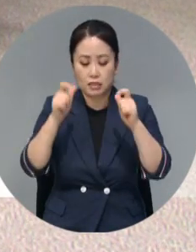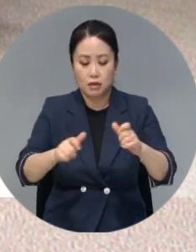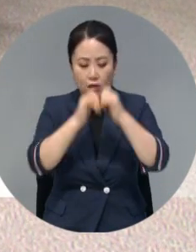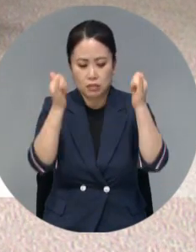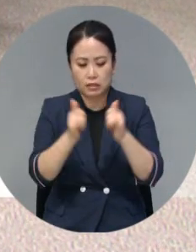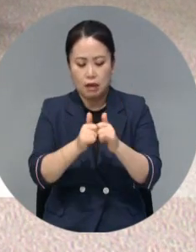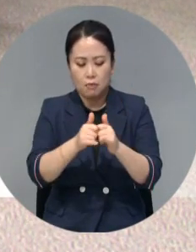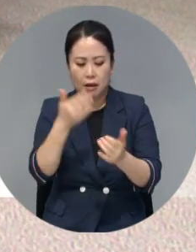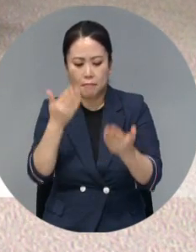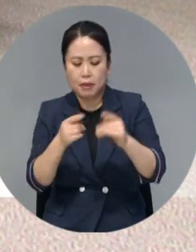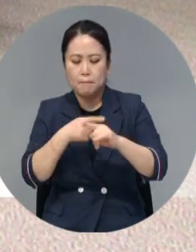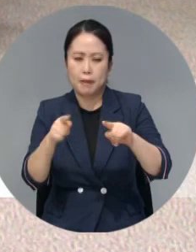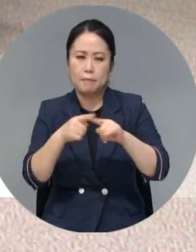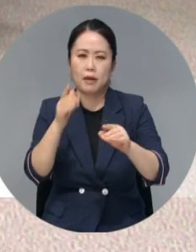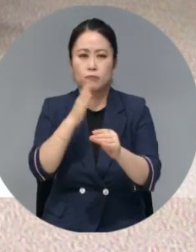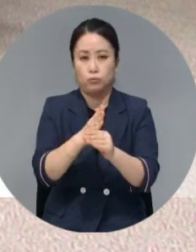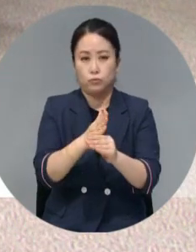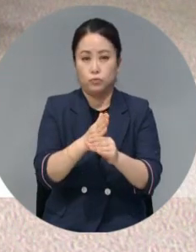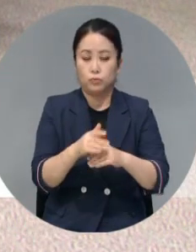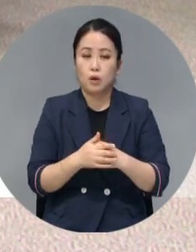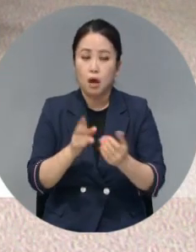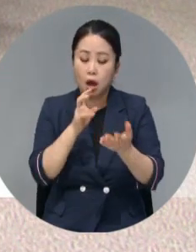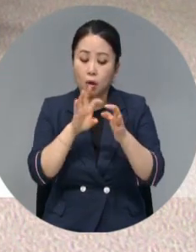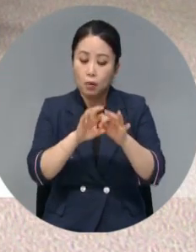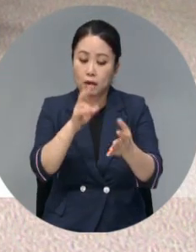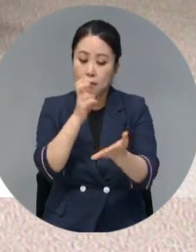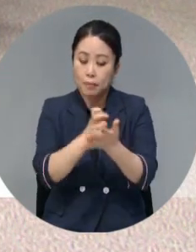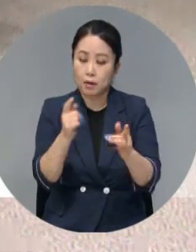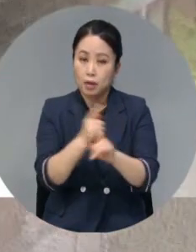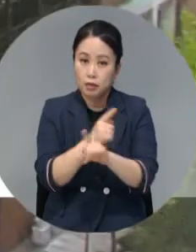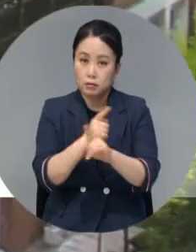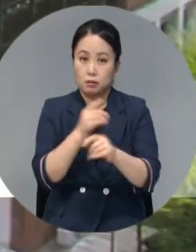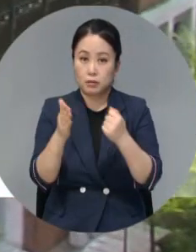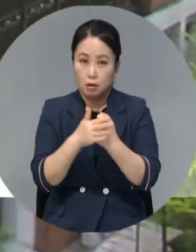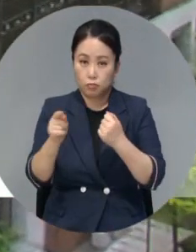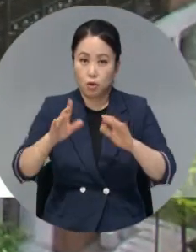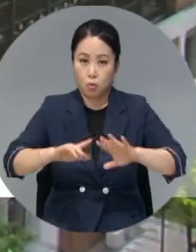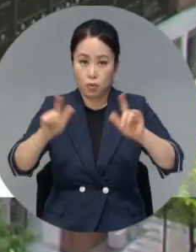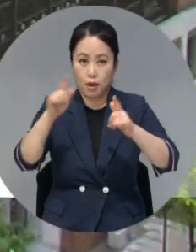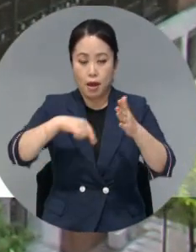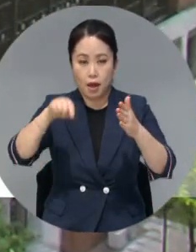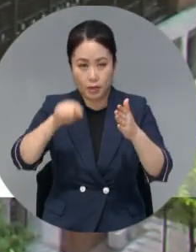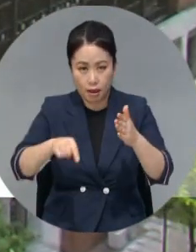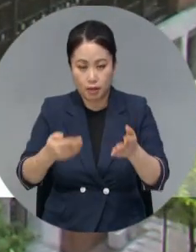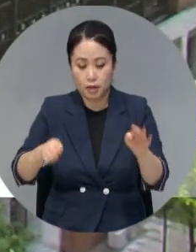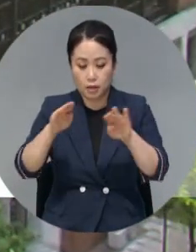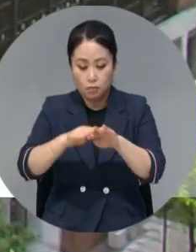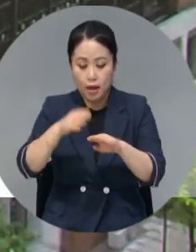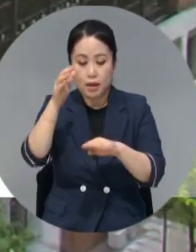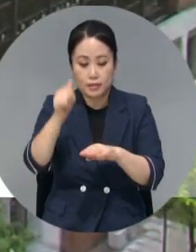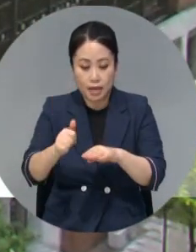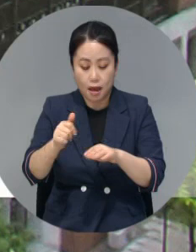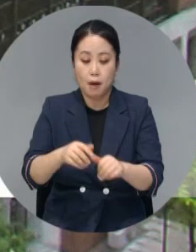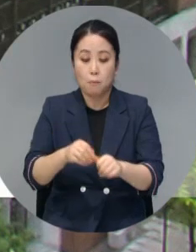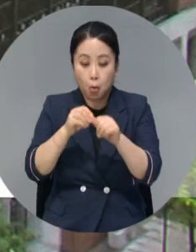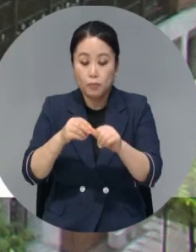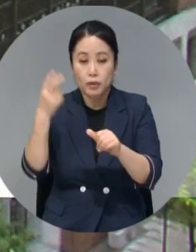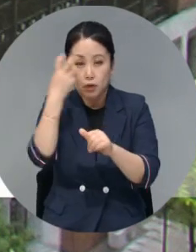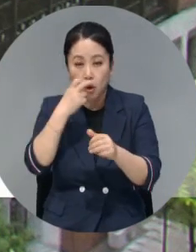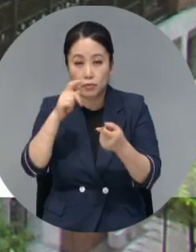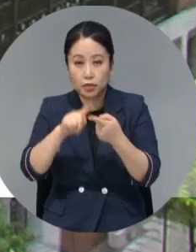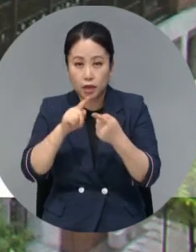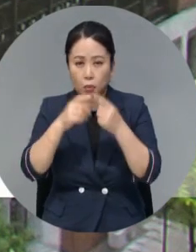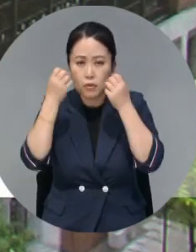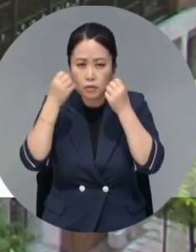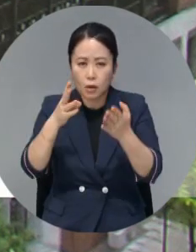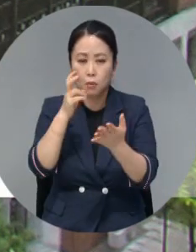있습니다. 관련 법 개정으로 올해 안에 기관장 인사 검증에 대한 새로운 조례가 만들어질 예정인데요.